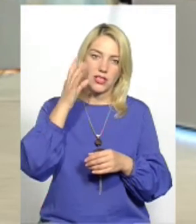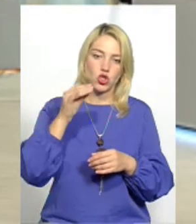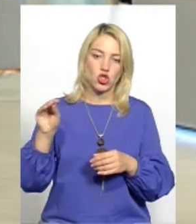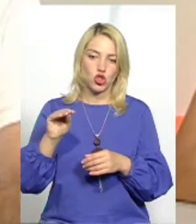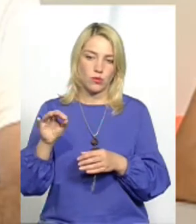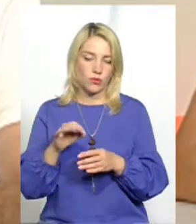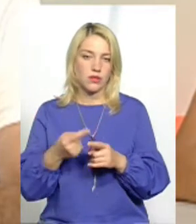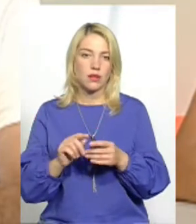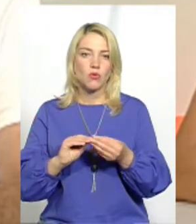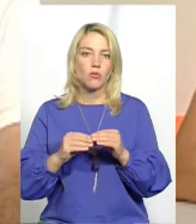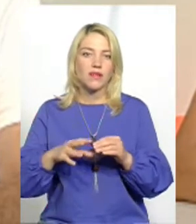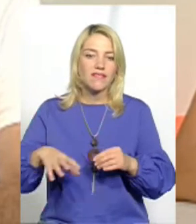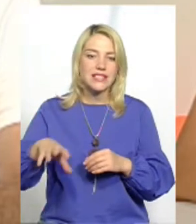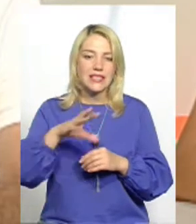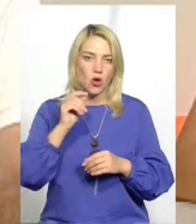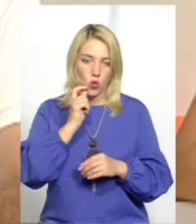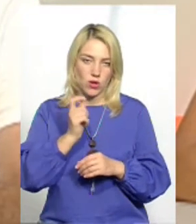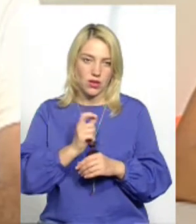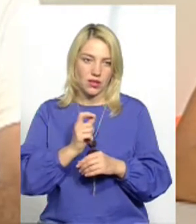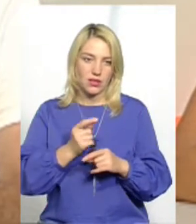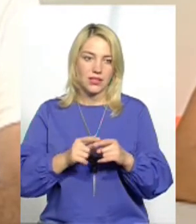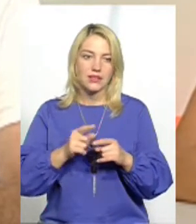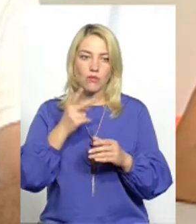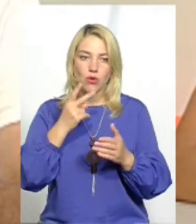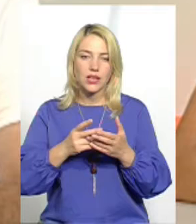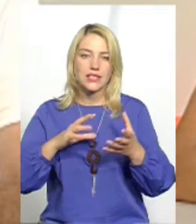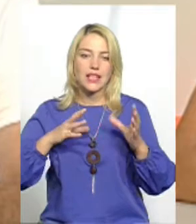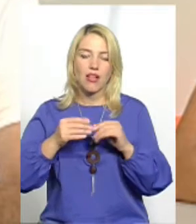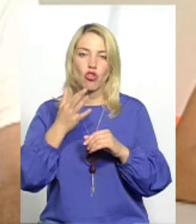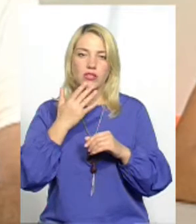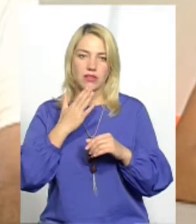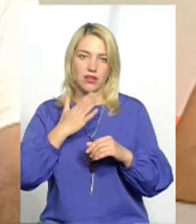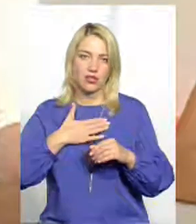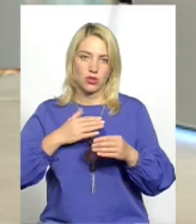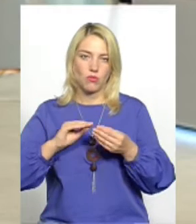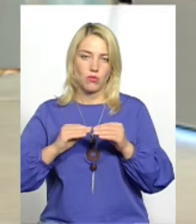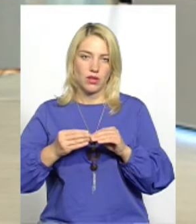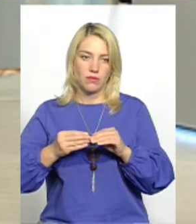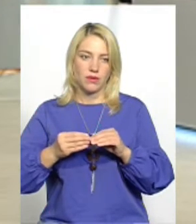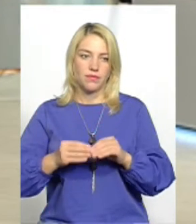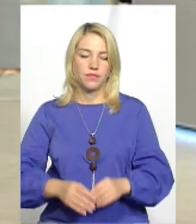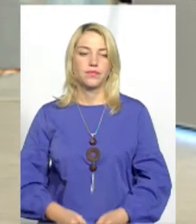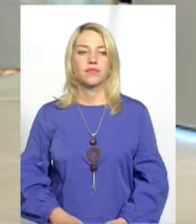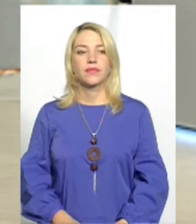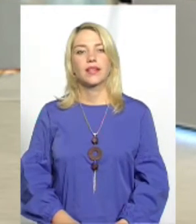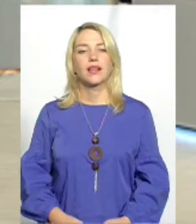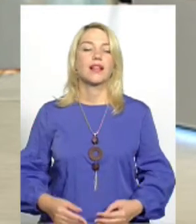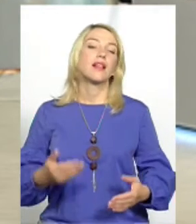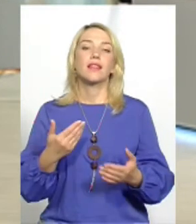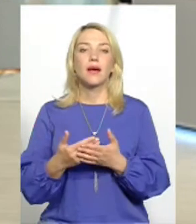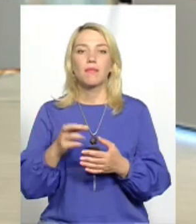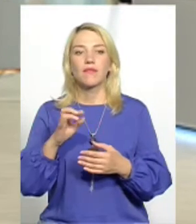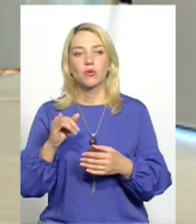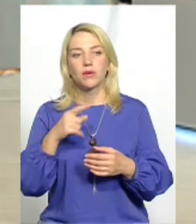України. Тобто на цьому підприємстві ми показуємо це загальнонаціональну нашу проблему. Напевно, нам би